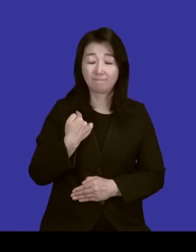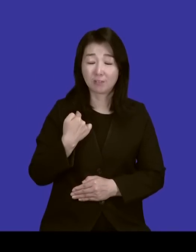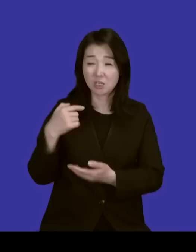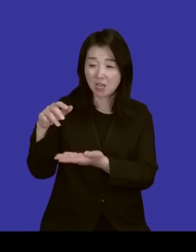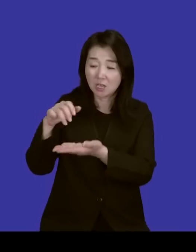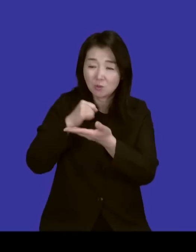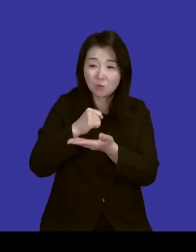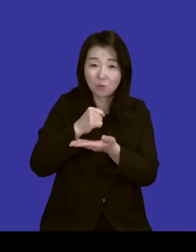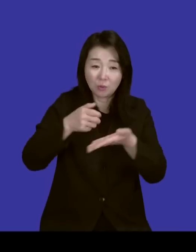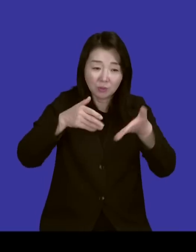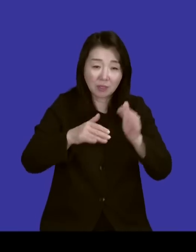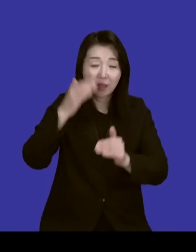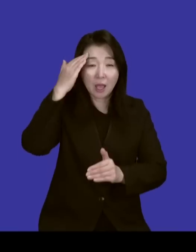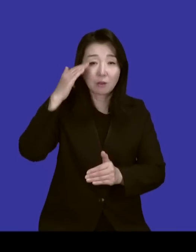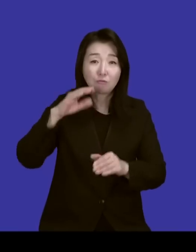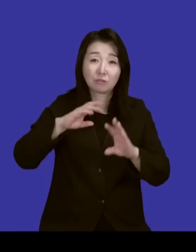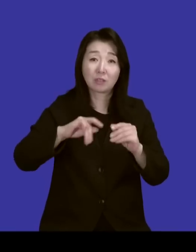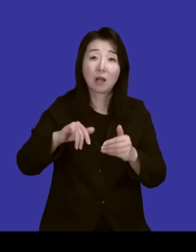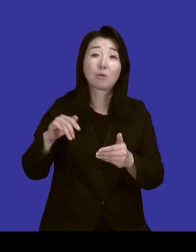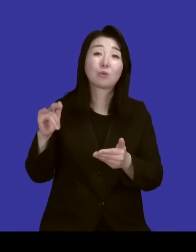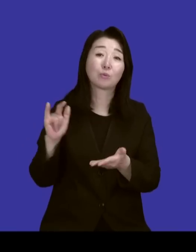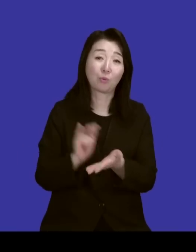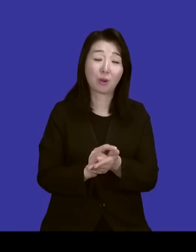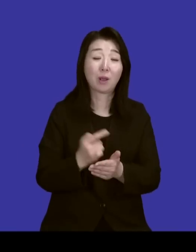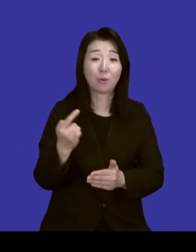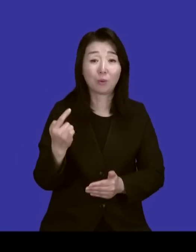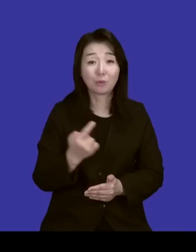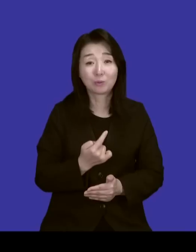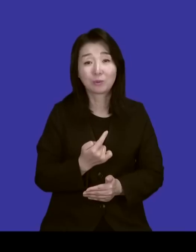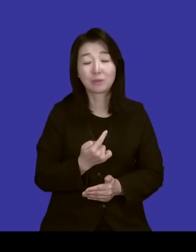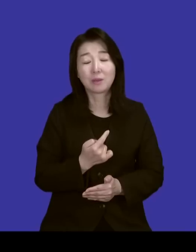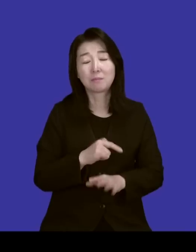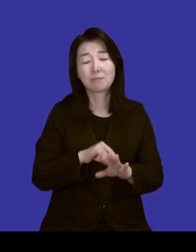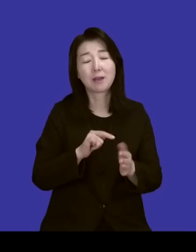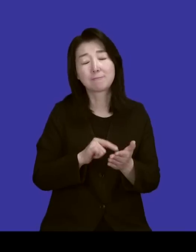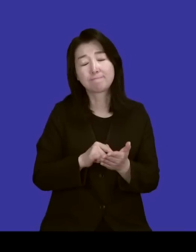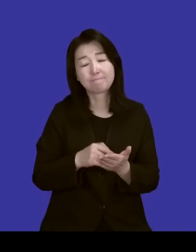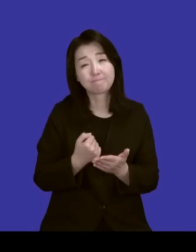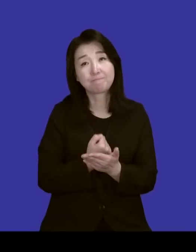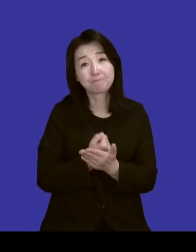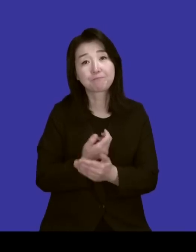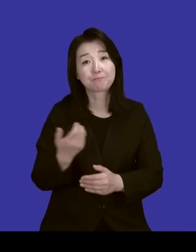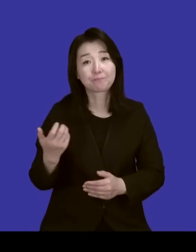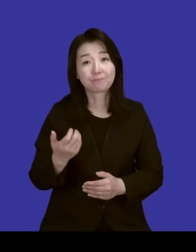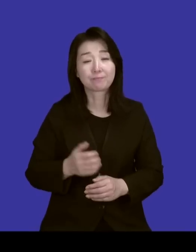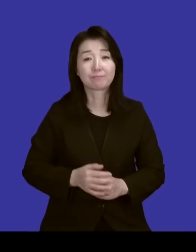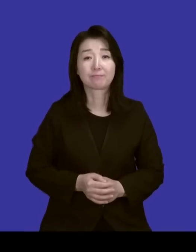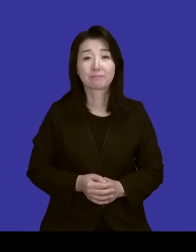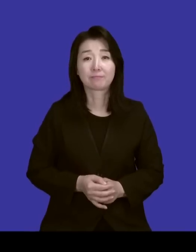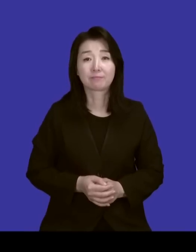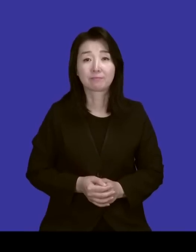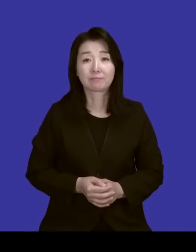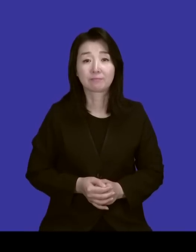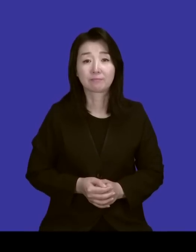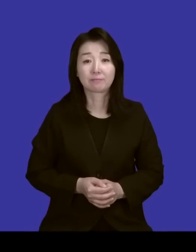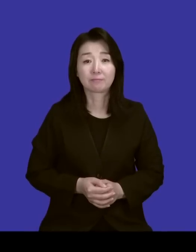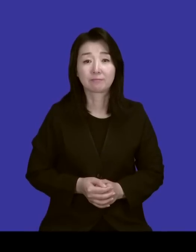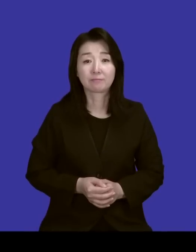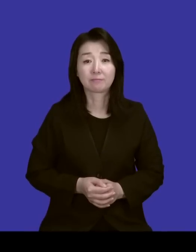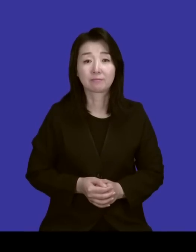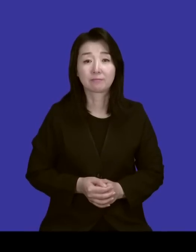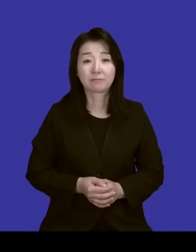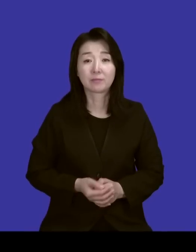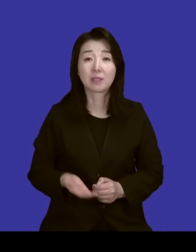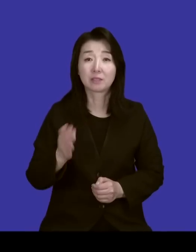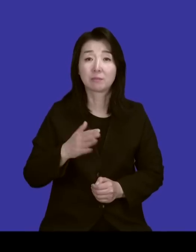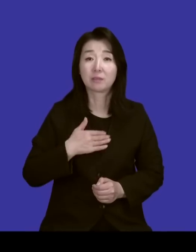한국 땅으로 돌아오는구나. 예. 뭐 말할 수 없더라고요. 그 마음이. 그러니까요. 네, 하지만 거기에 내가 모르는